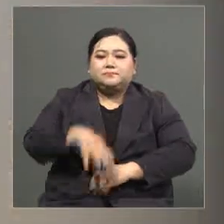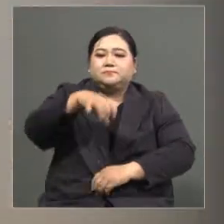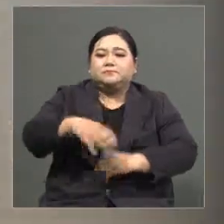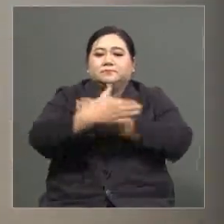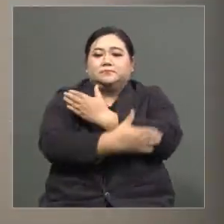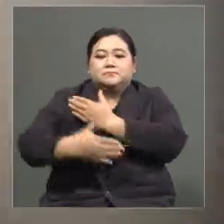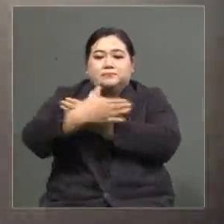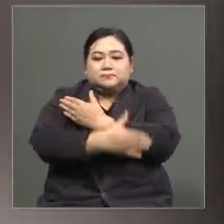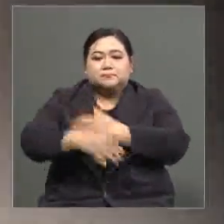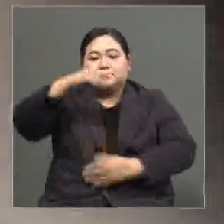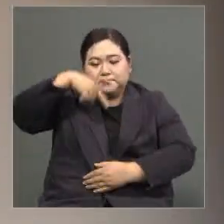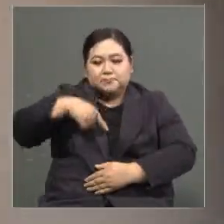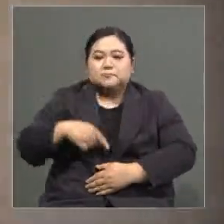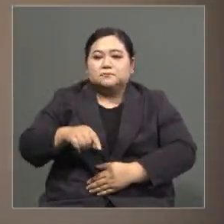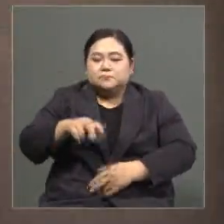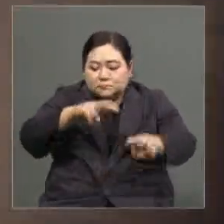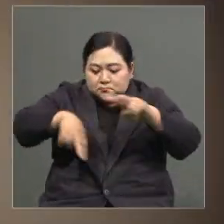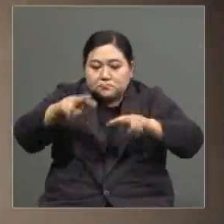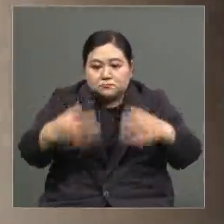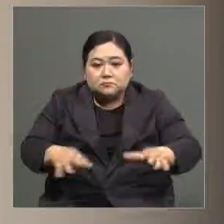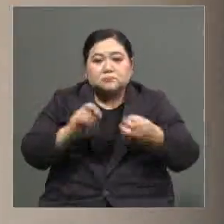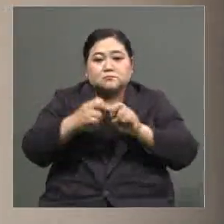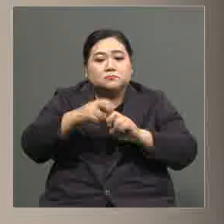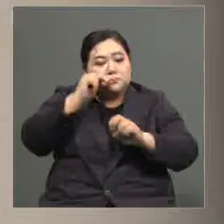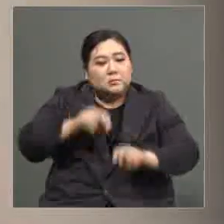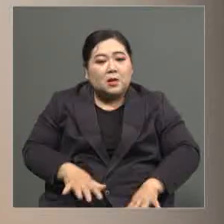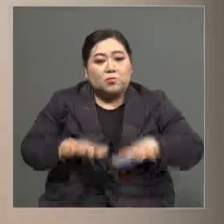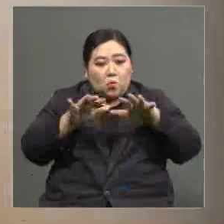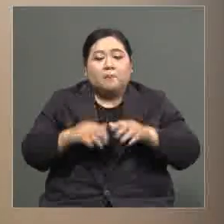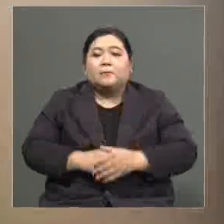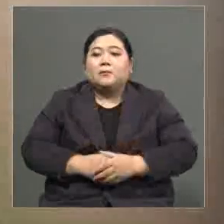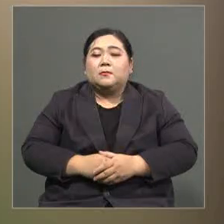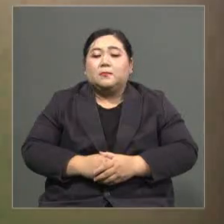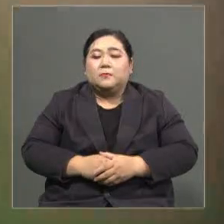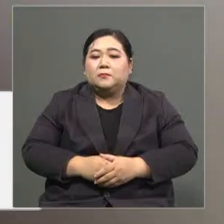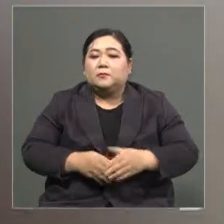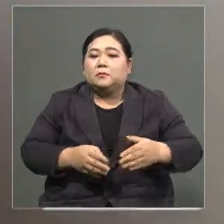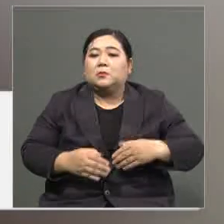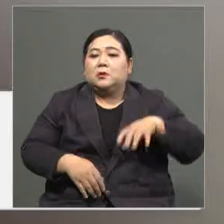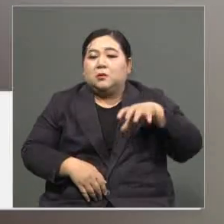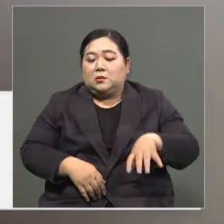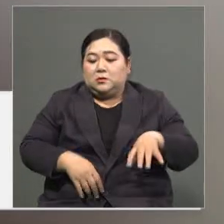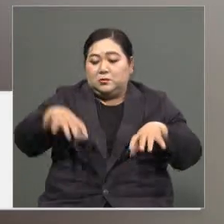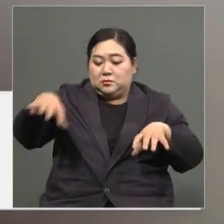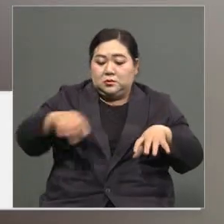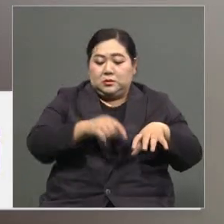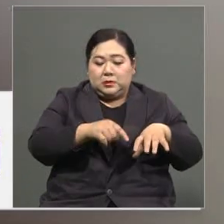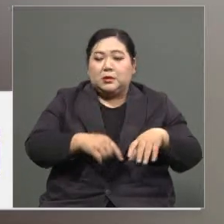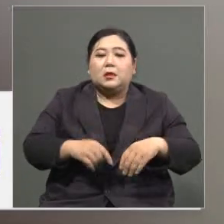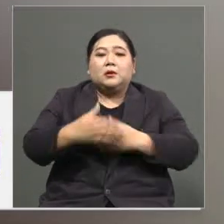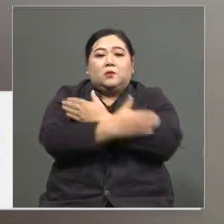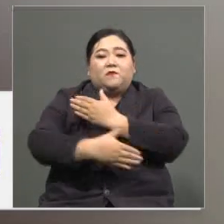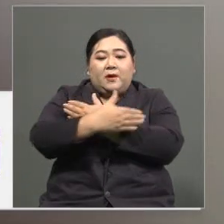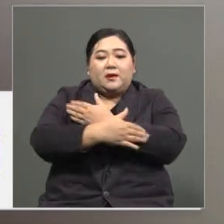ไทยนะครับก็รายงานผลกระทบจากสถานการณ์น้ำท่วมว่าระหว่างสถานีไม้แก่นรามันมีปริมาณฝนตกหนัก